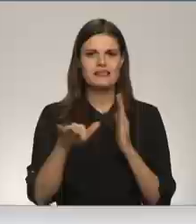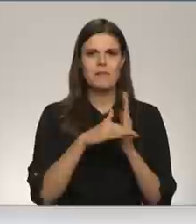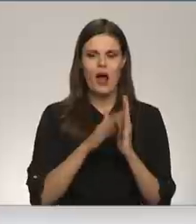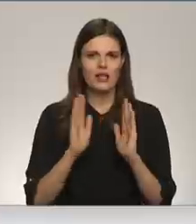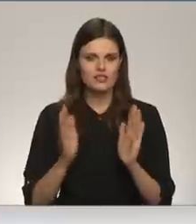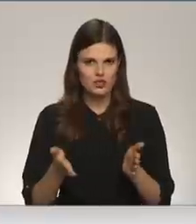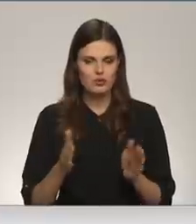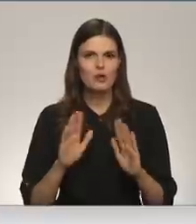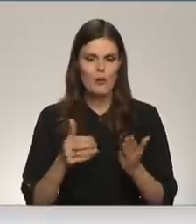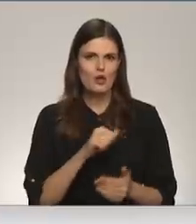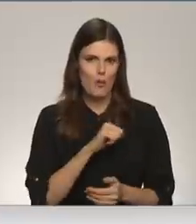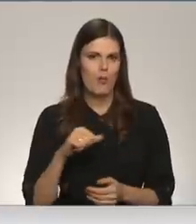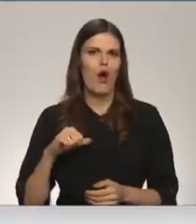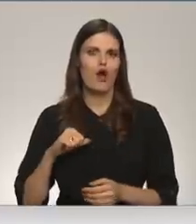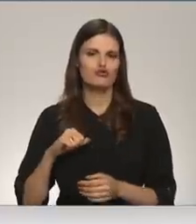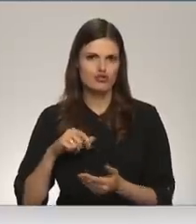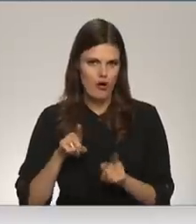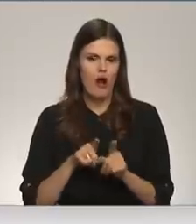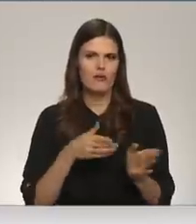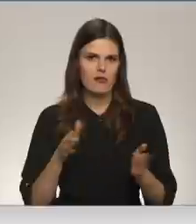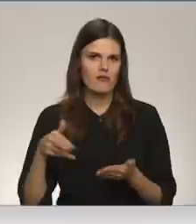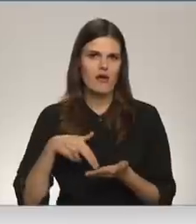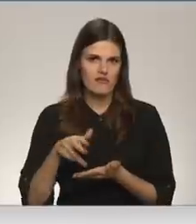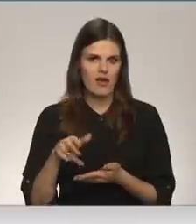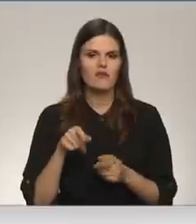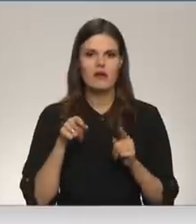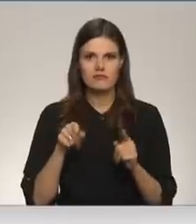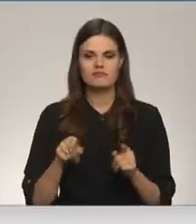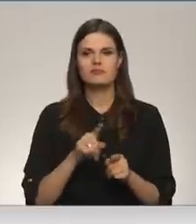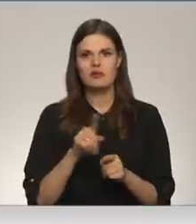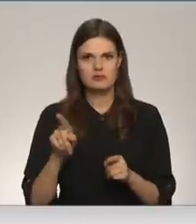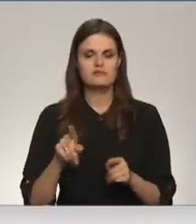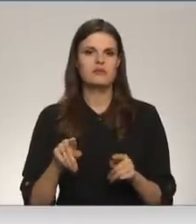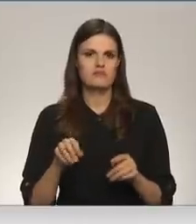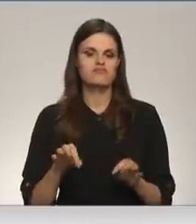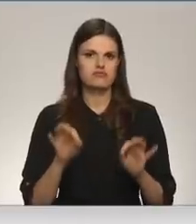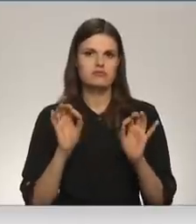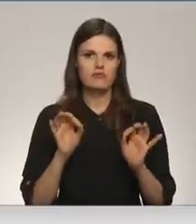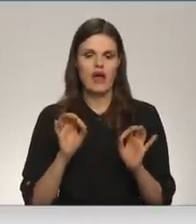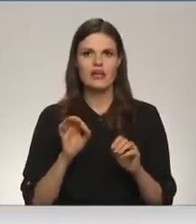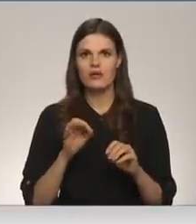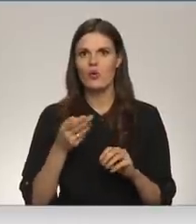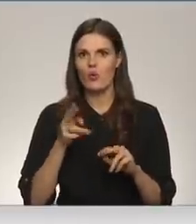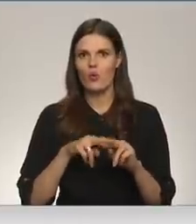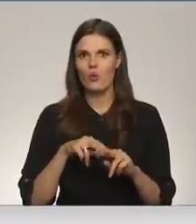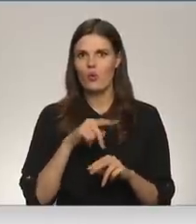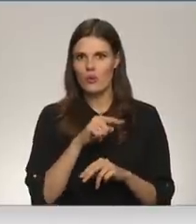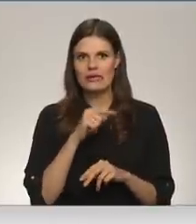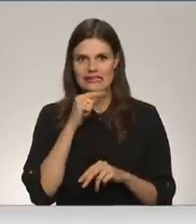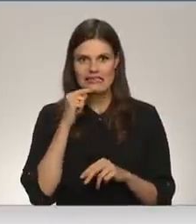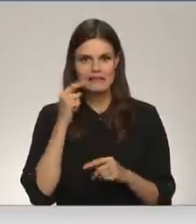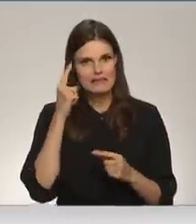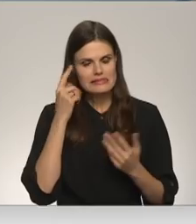karavīrus un militāro tehniku. Līdz ar ko tas gan ir kalkulēšanas elements, par ko šobrīd Kremlī es pieļauju lauz